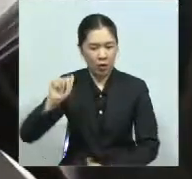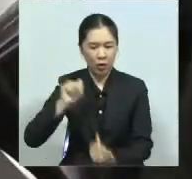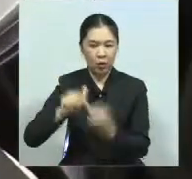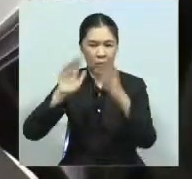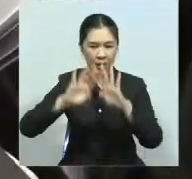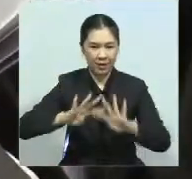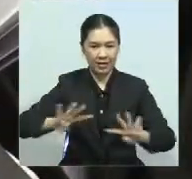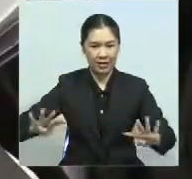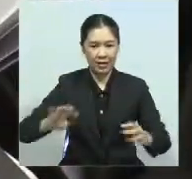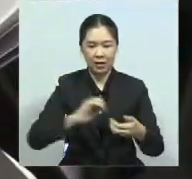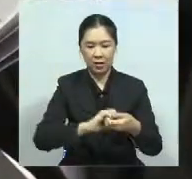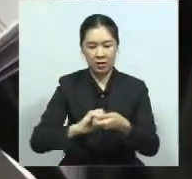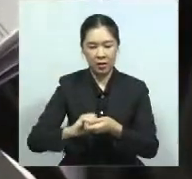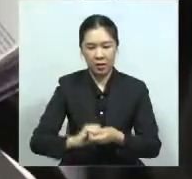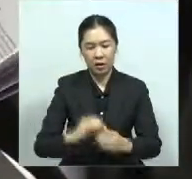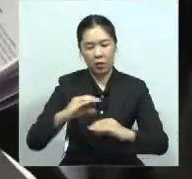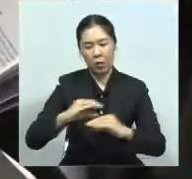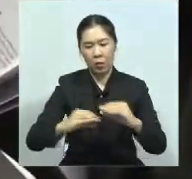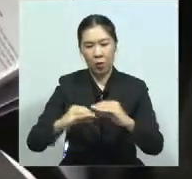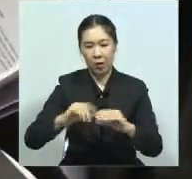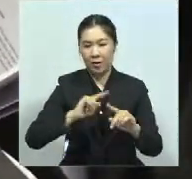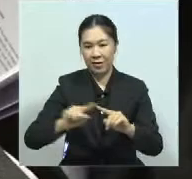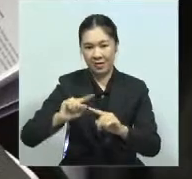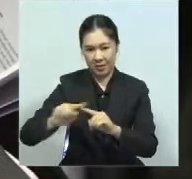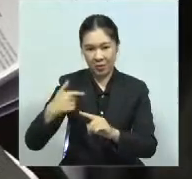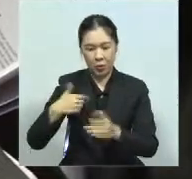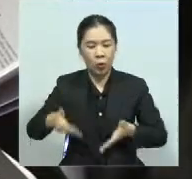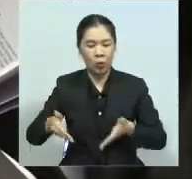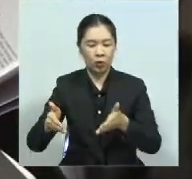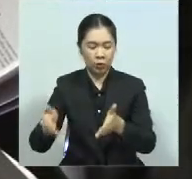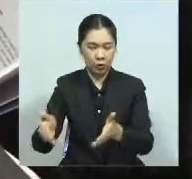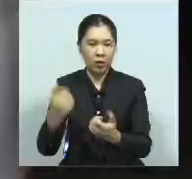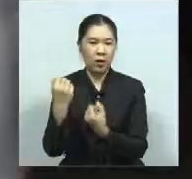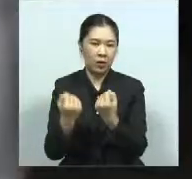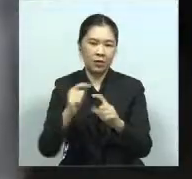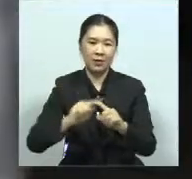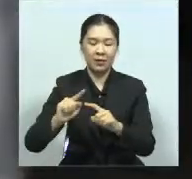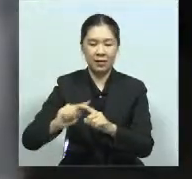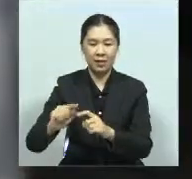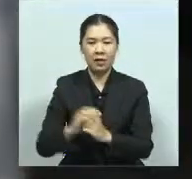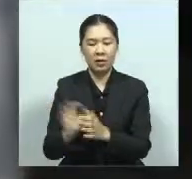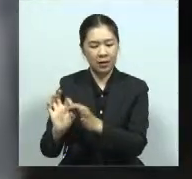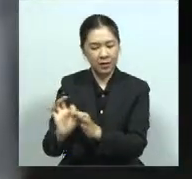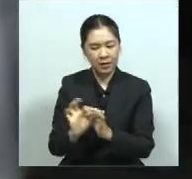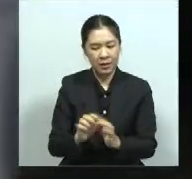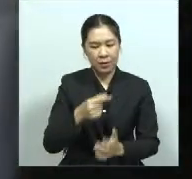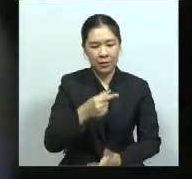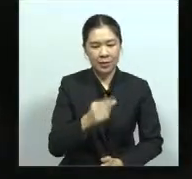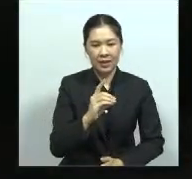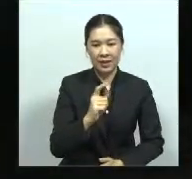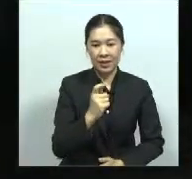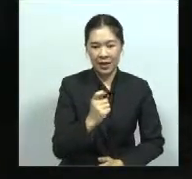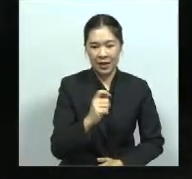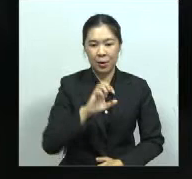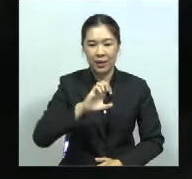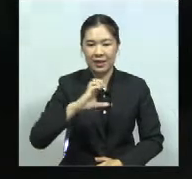นและเชื่อมโยงกับโครงการ1แถบ1เส้นทางหรือ One Belt One Road จึงถือเป็นโอกาสดีที่จะเชื่อม GBA กับ EEC เข้าด้